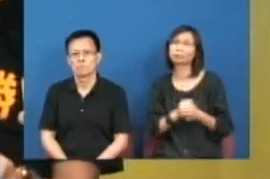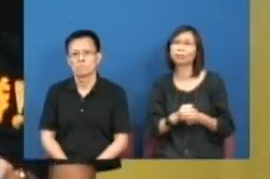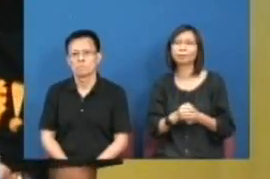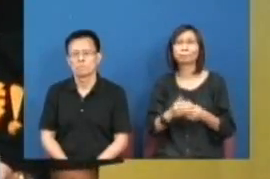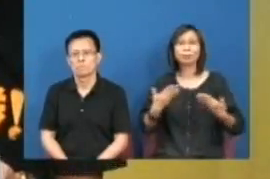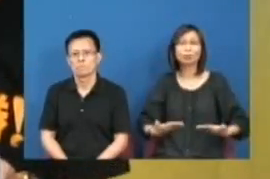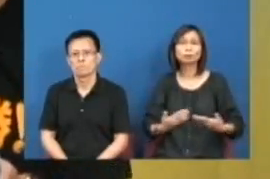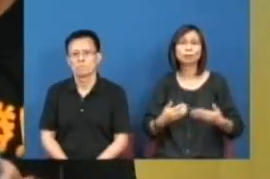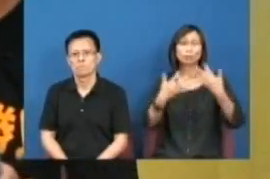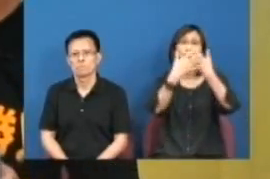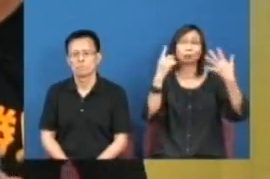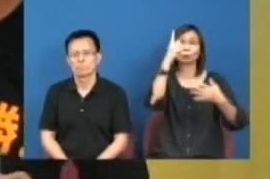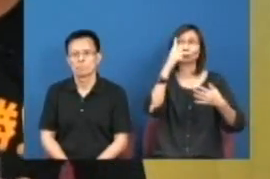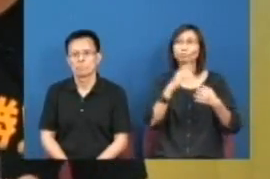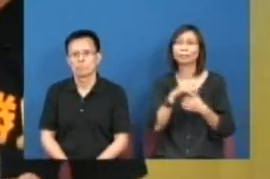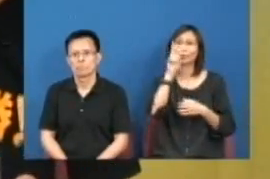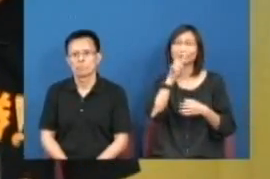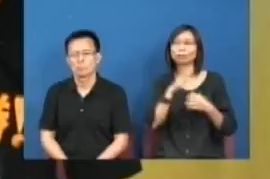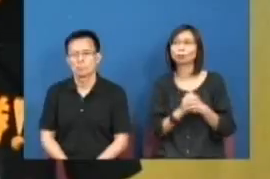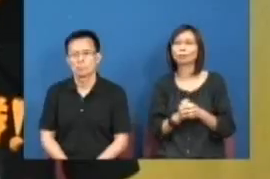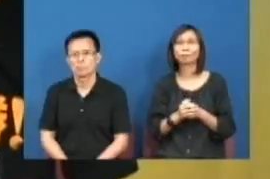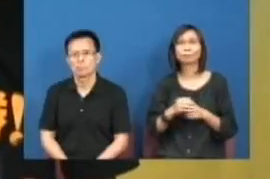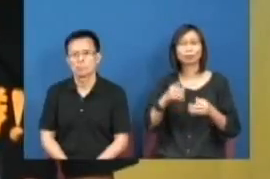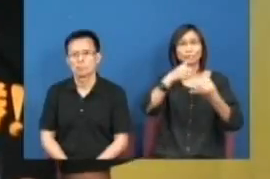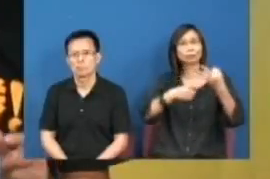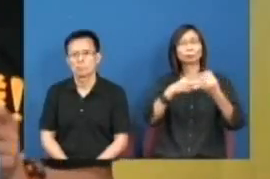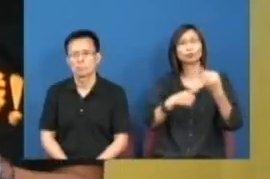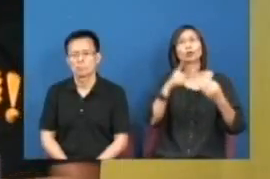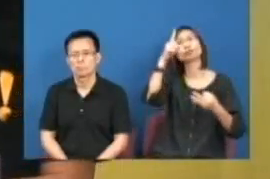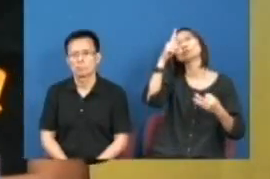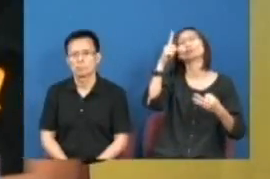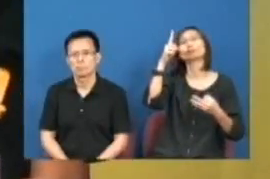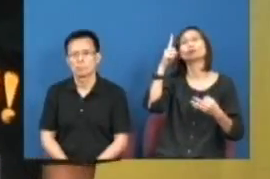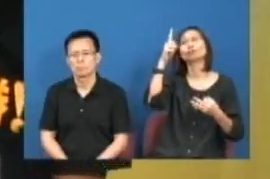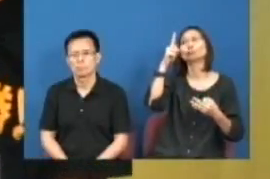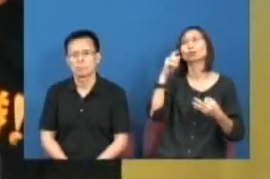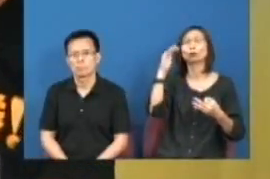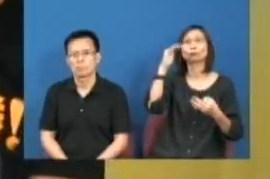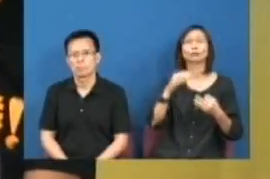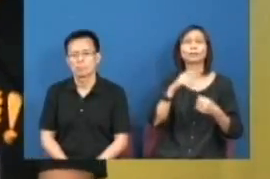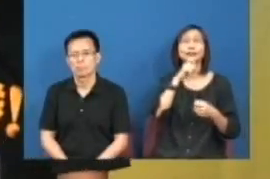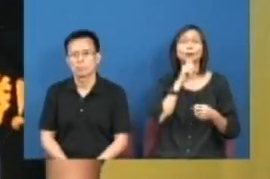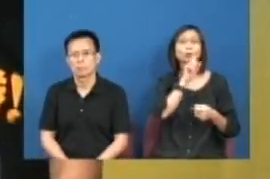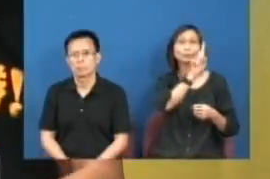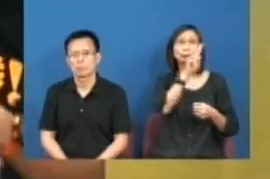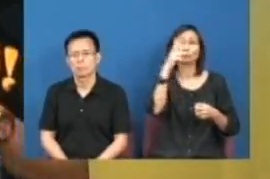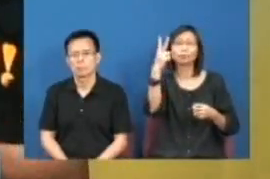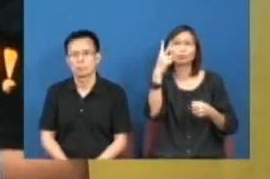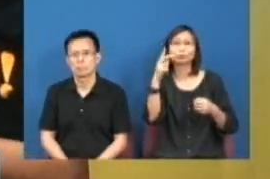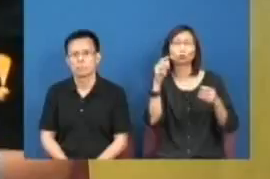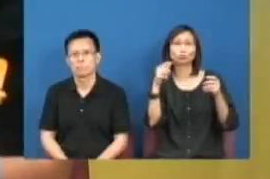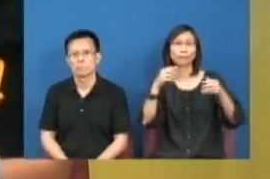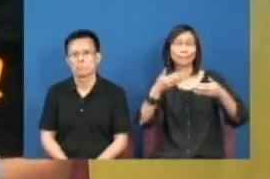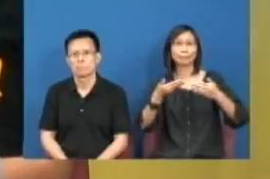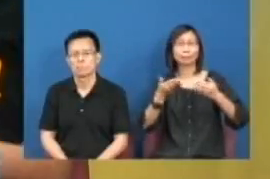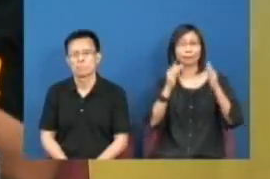終於咧有依一個咧高登咧，用高登嘅一啲語言啦，整咗12張神獸卡啦，咁即係好多時就係